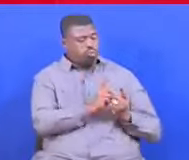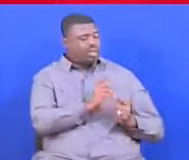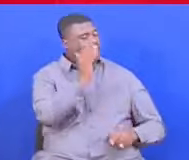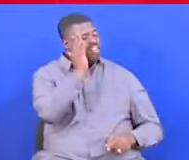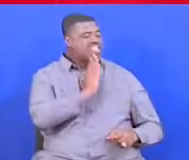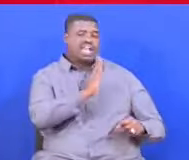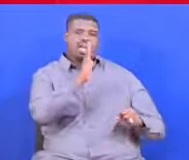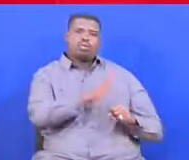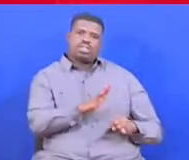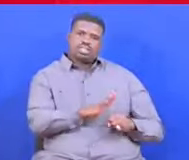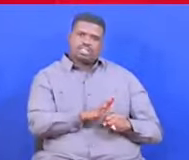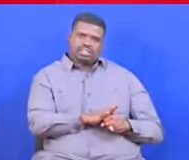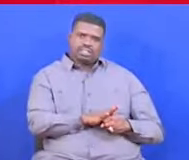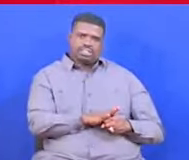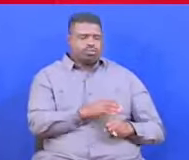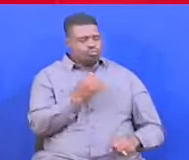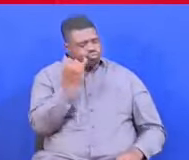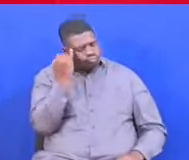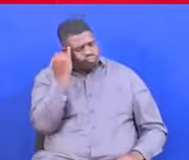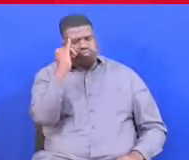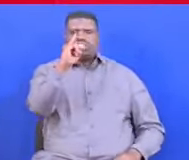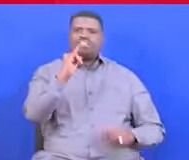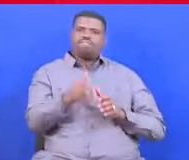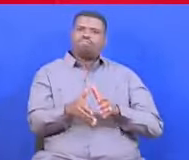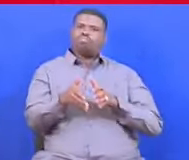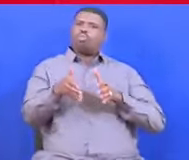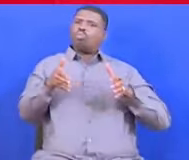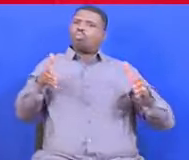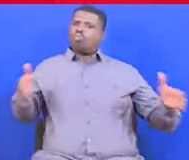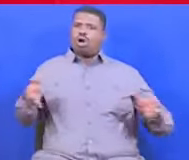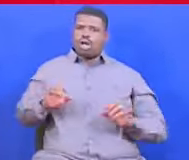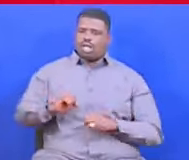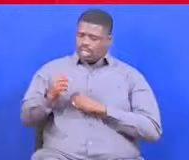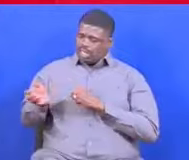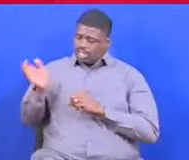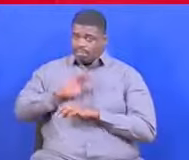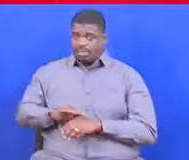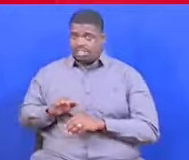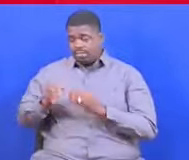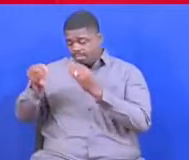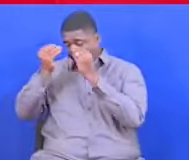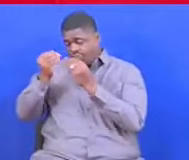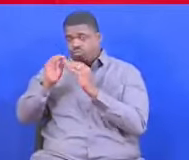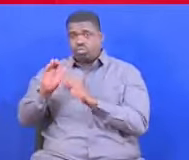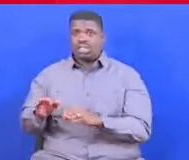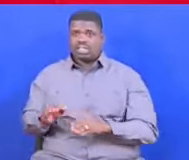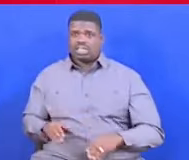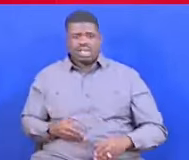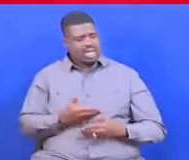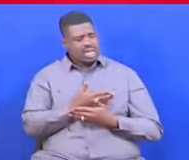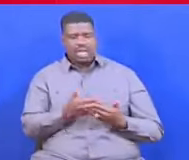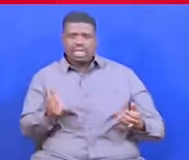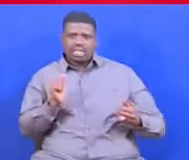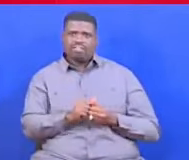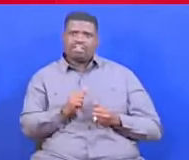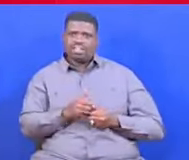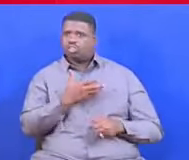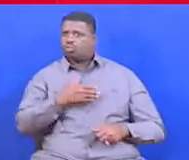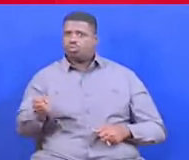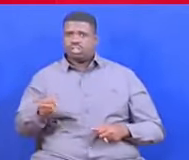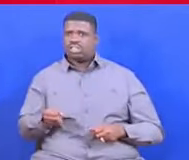wengi tulipokwenda wana ubunifu mkubwa, lakini akimaliza kozi yake hata kile kifaa cha kuondoka